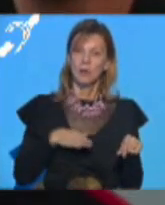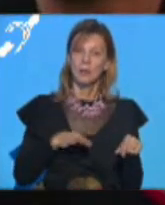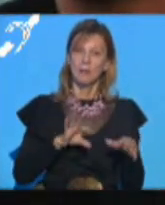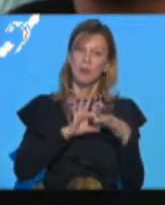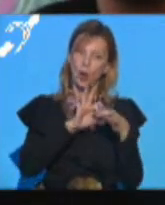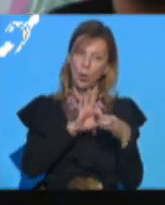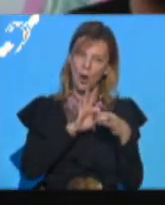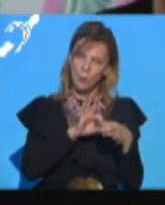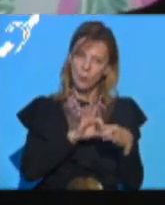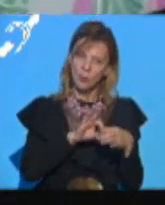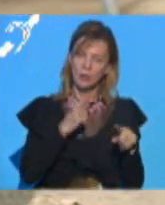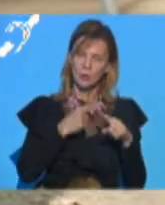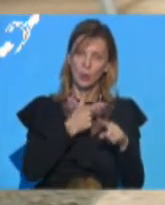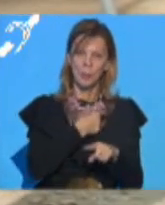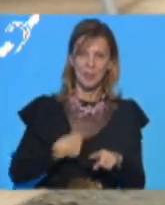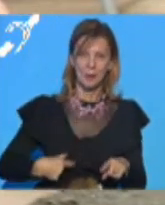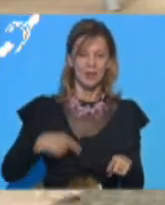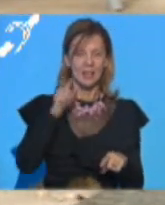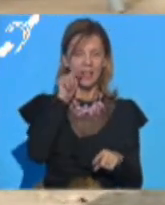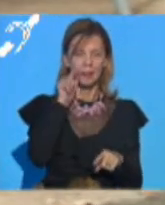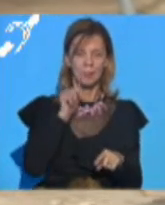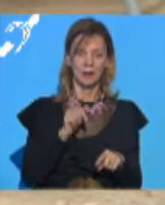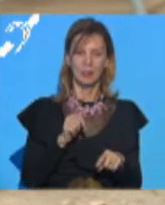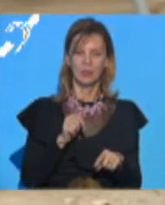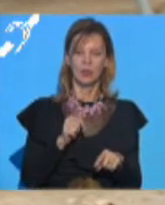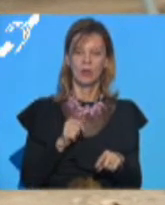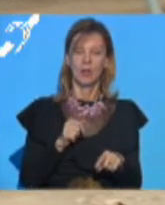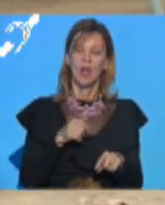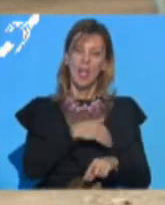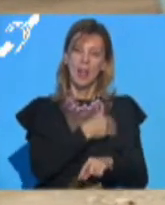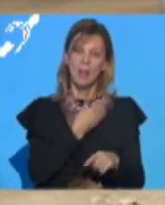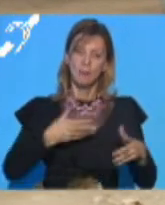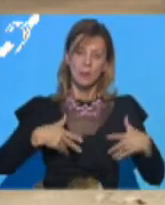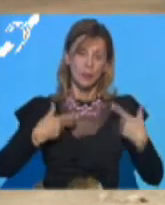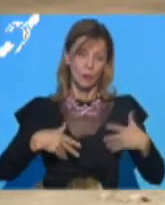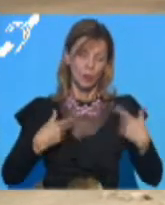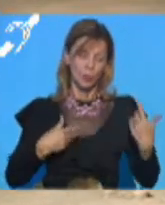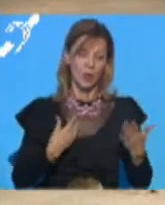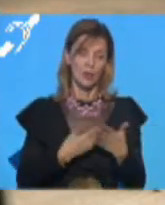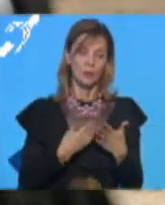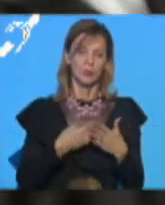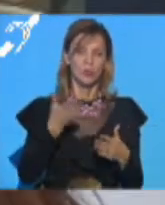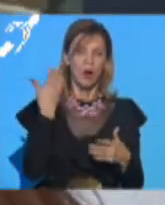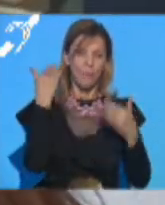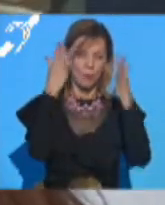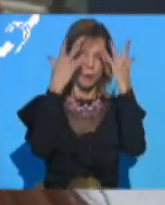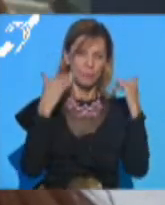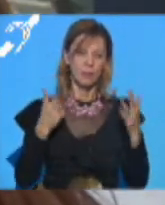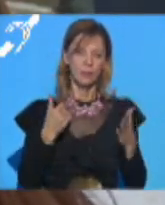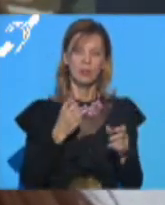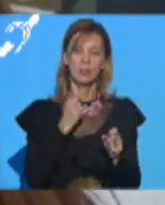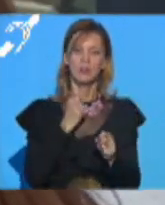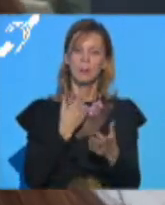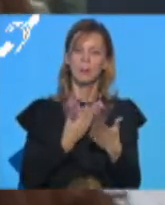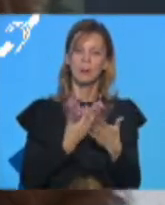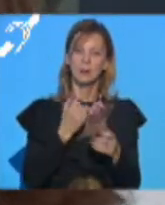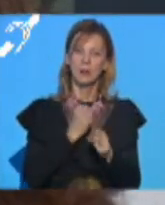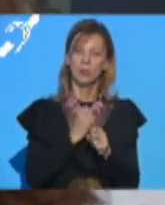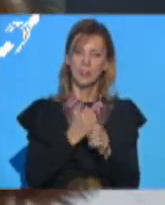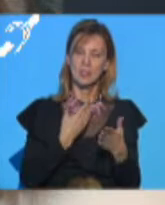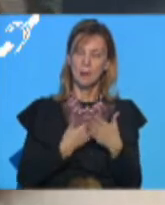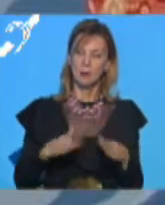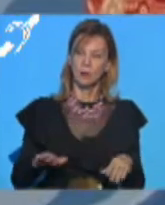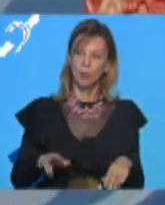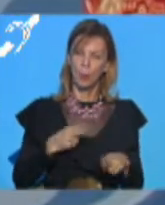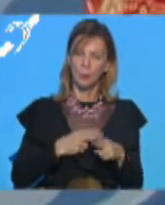cu un parteneriat cu Primăria Pitești. Cei mai încântați au fost artiștii, care spun că au fost fericiți să lucreze pentru o cauză nobilă. Ne-am